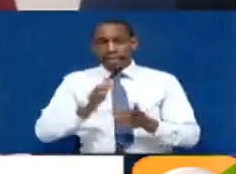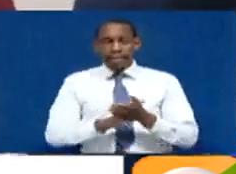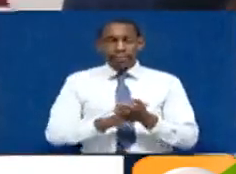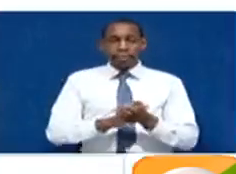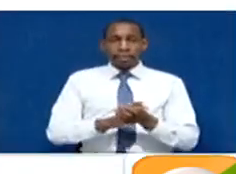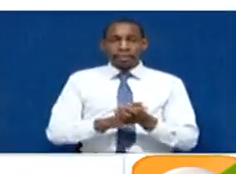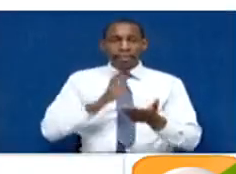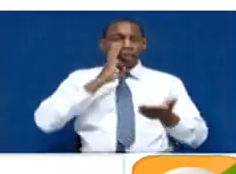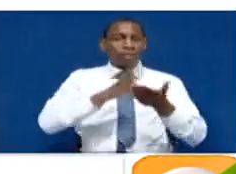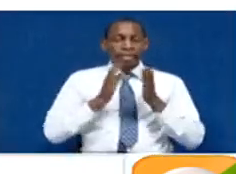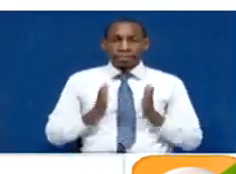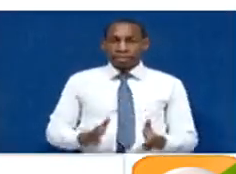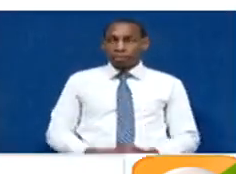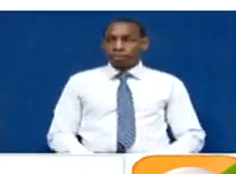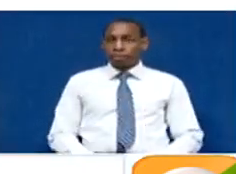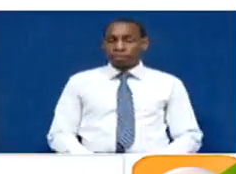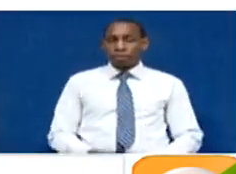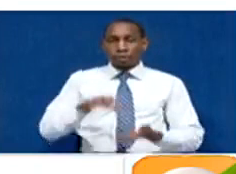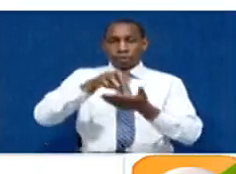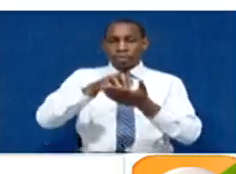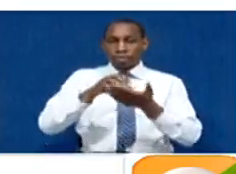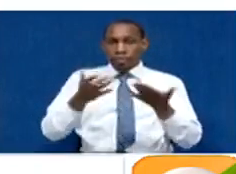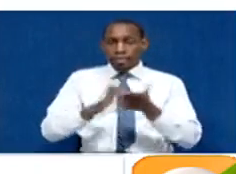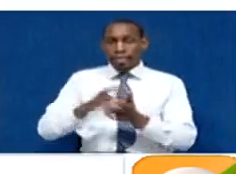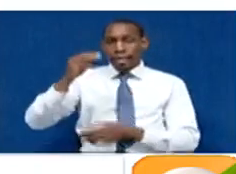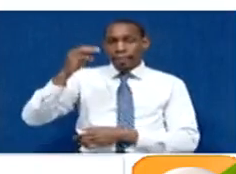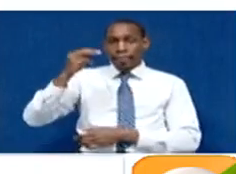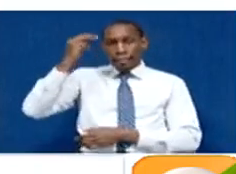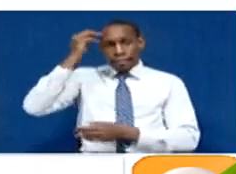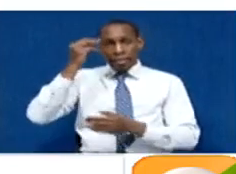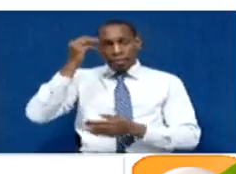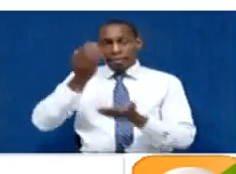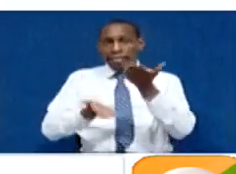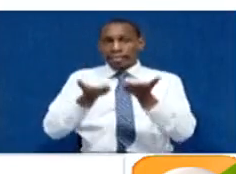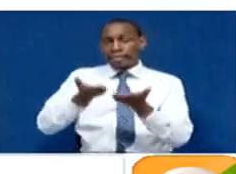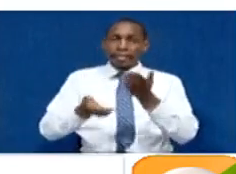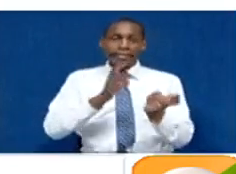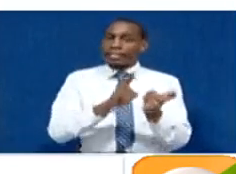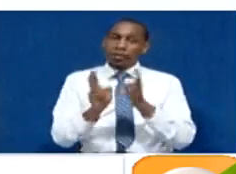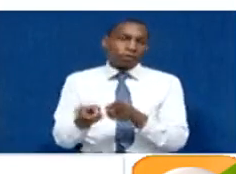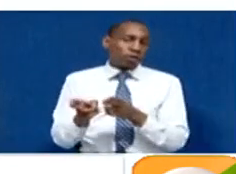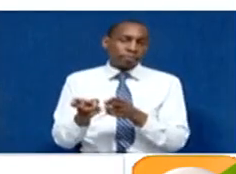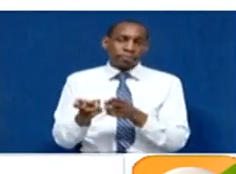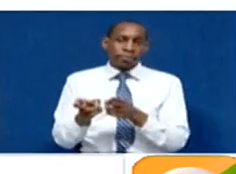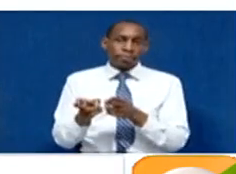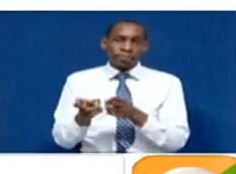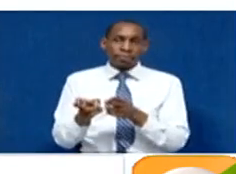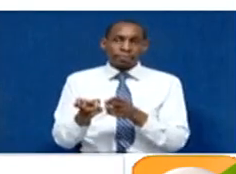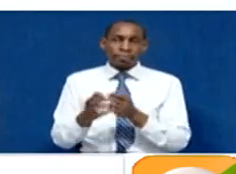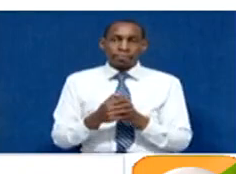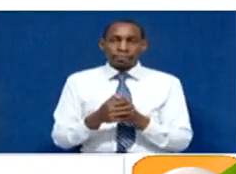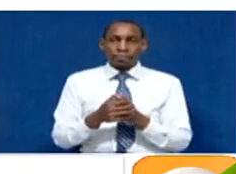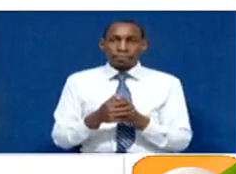wakiwa mashahidi. In any case, that mental assessment, yes, is a practice. It is. It is not,